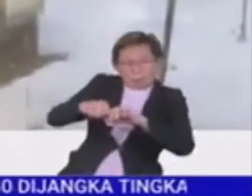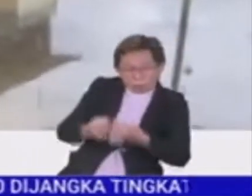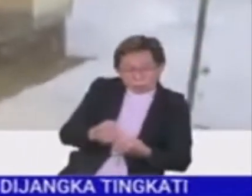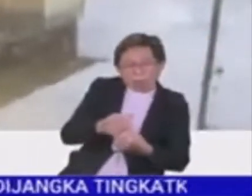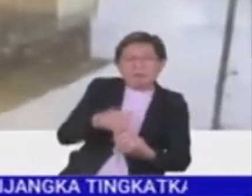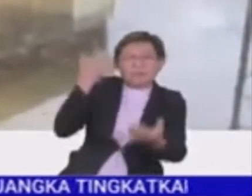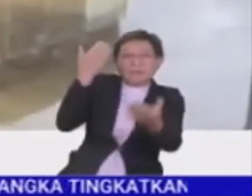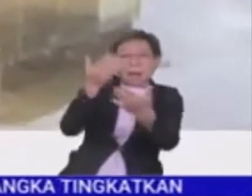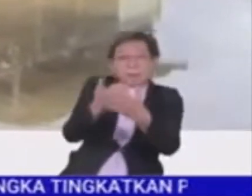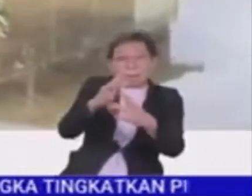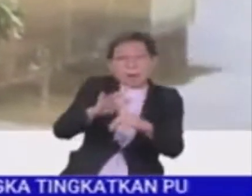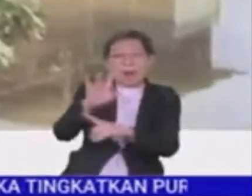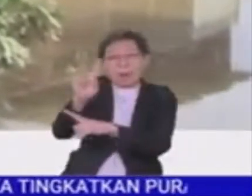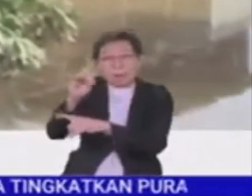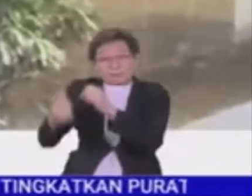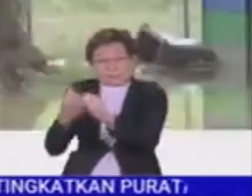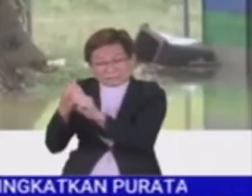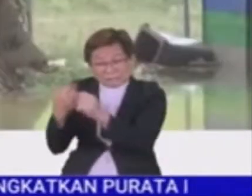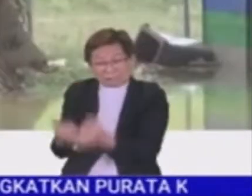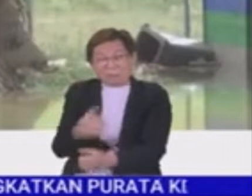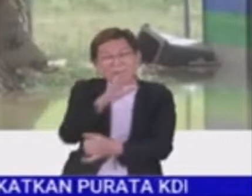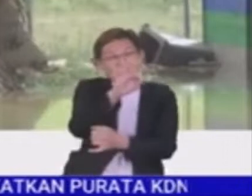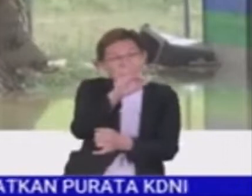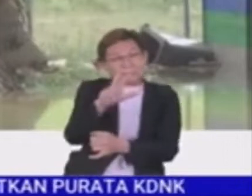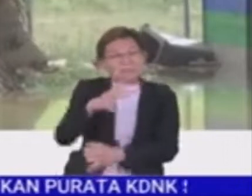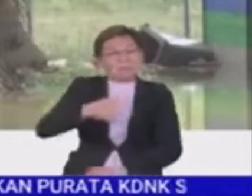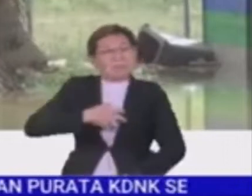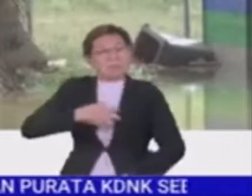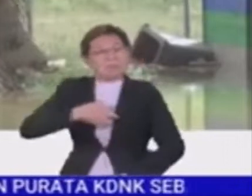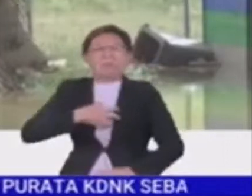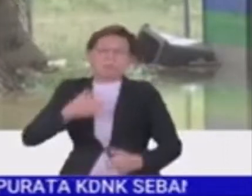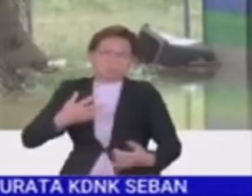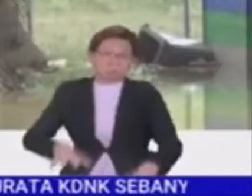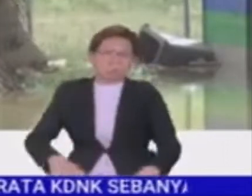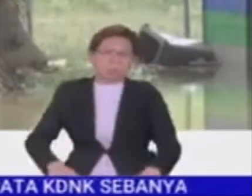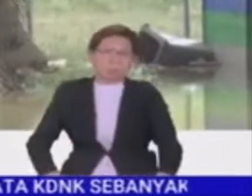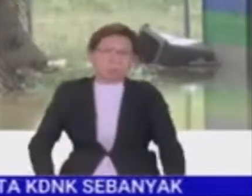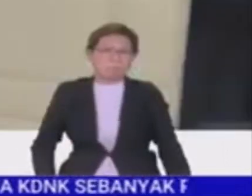manakala sehingga Ogos tahun ini 93 aduan.